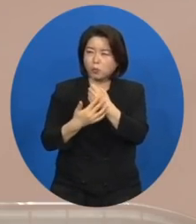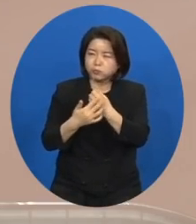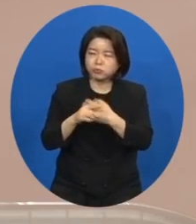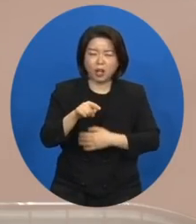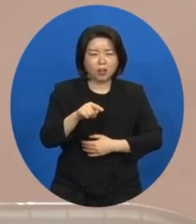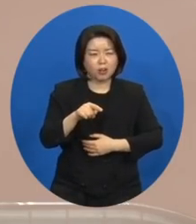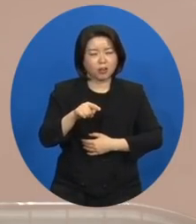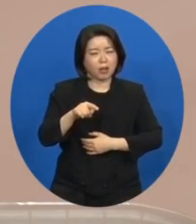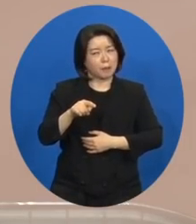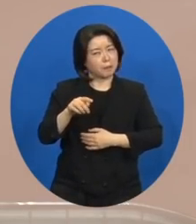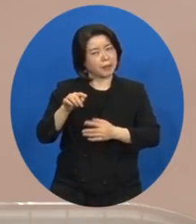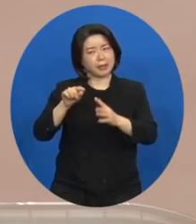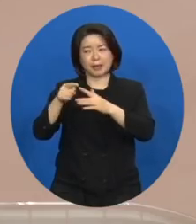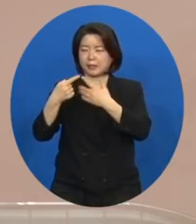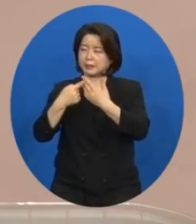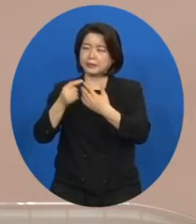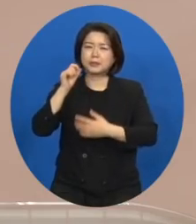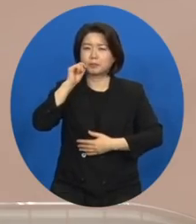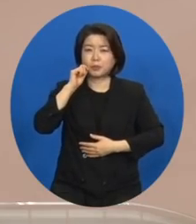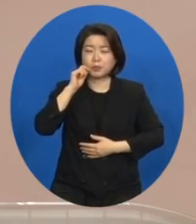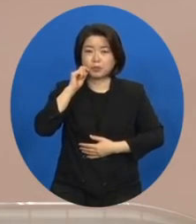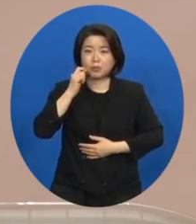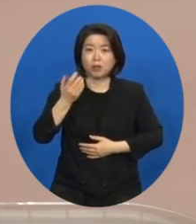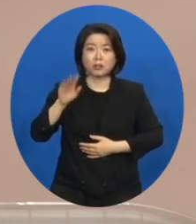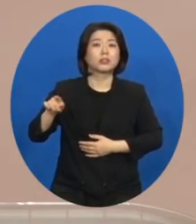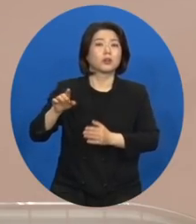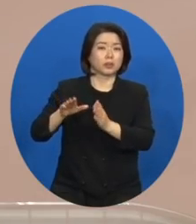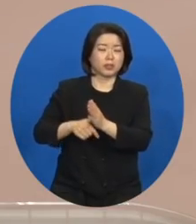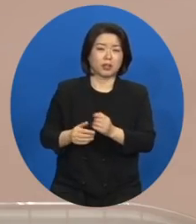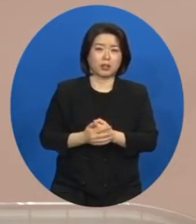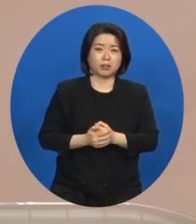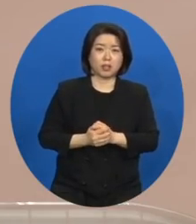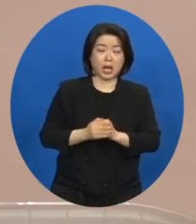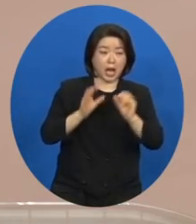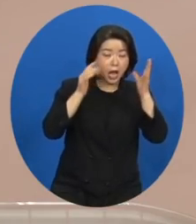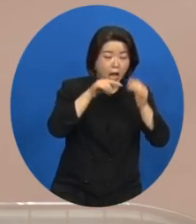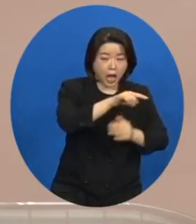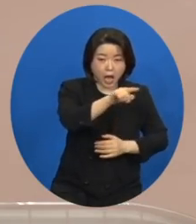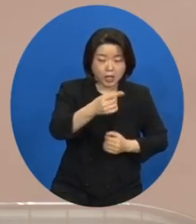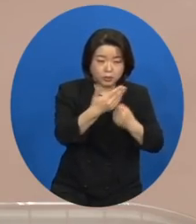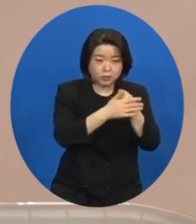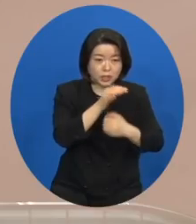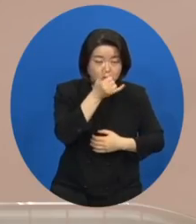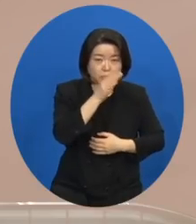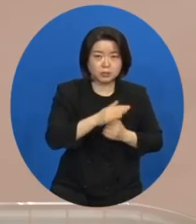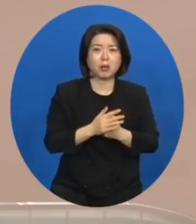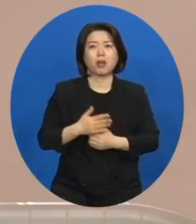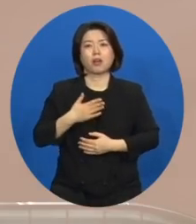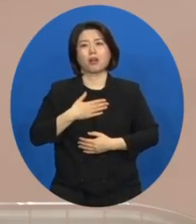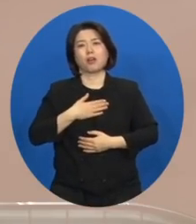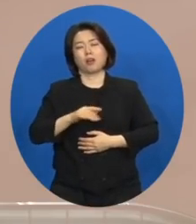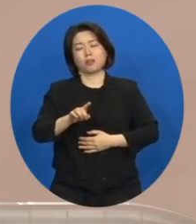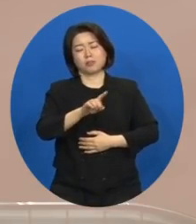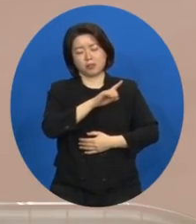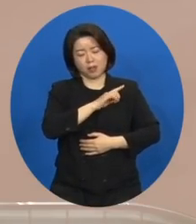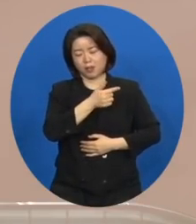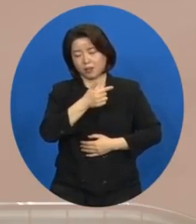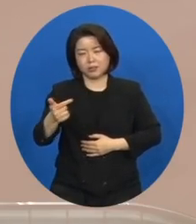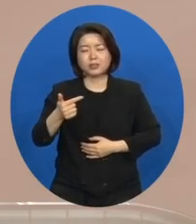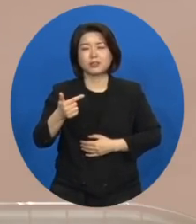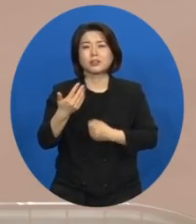받아들이지 않았던 되었습니다 근데 하 이들도 내 받았지만 제가 가장 큰 애 봤어 그때 성령 체험을 한 거예요